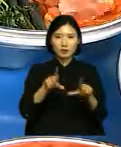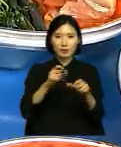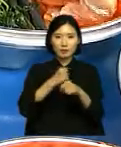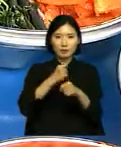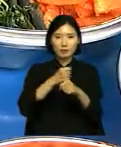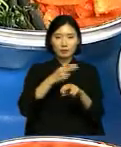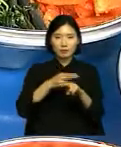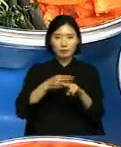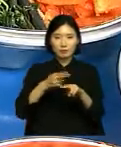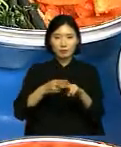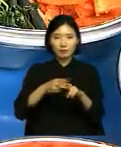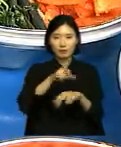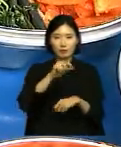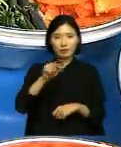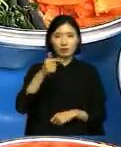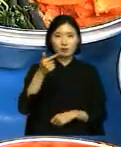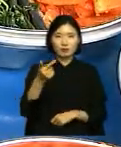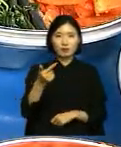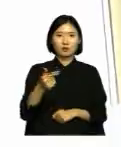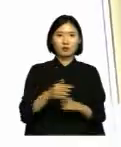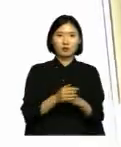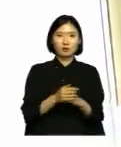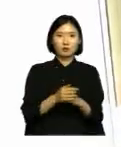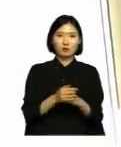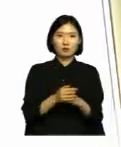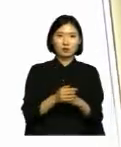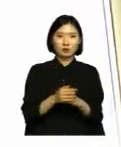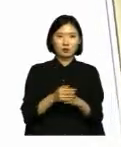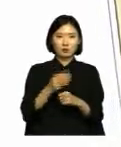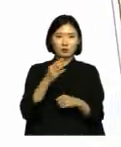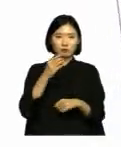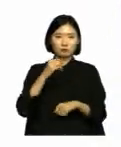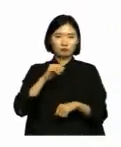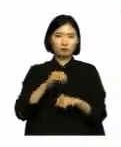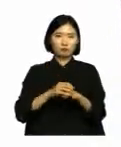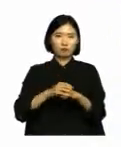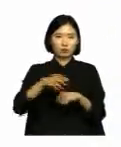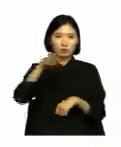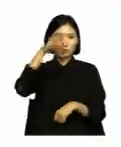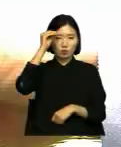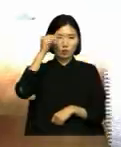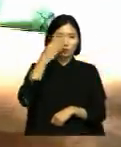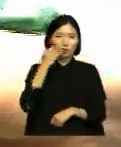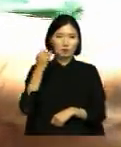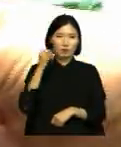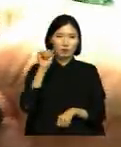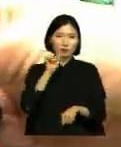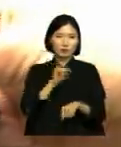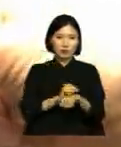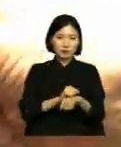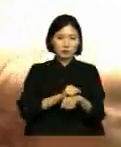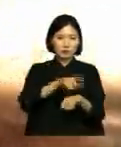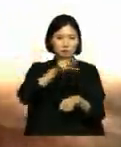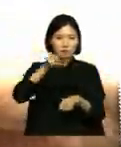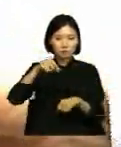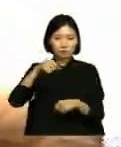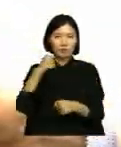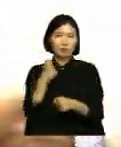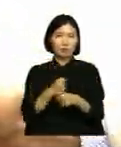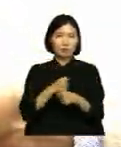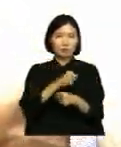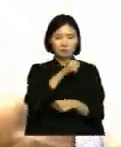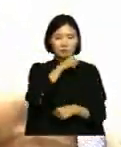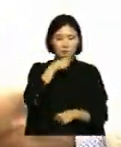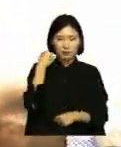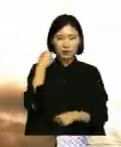6가지. 특별한 레시피 없이 산림 구단 주부 내공으로 척척 만들어냅니다. 맛이 너무 좋아요. 우리